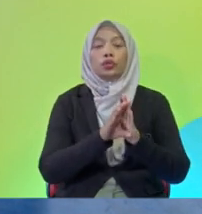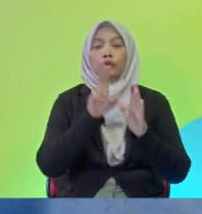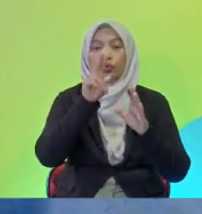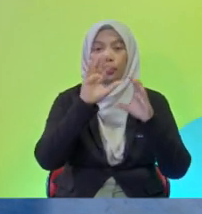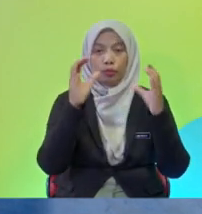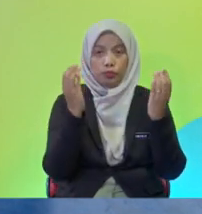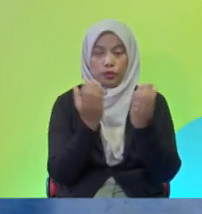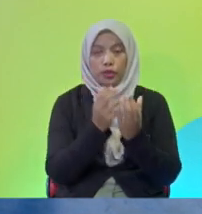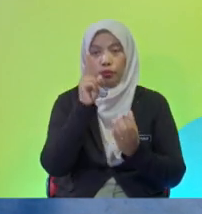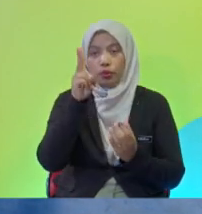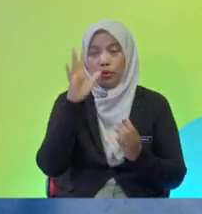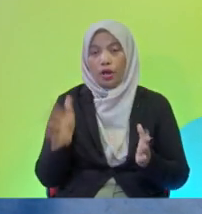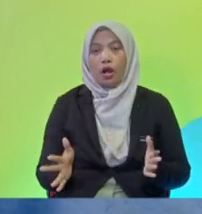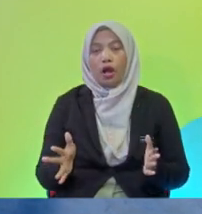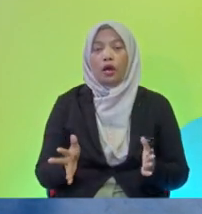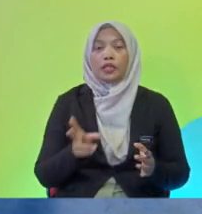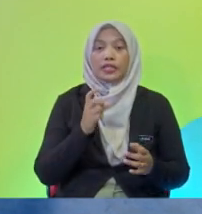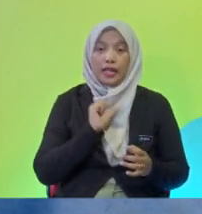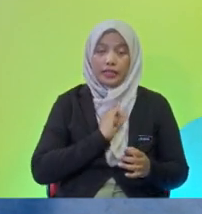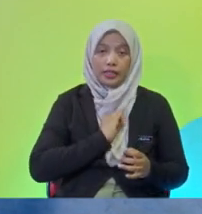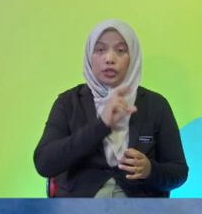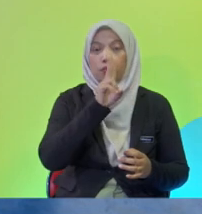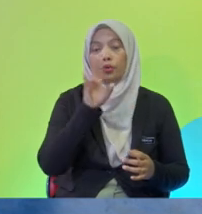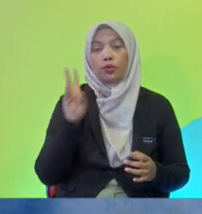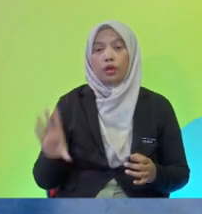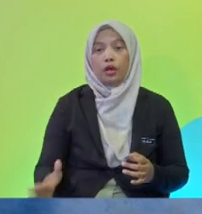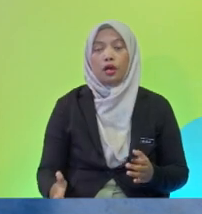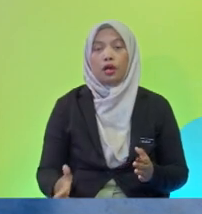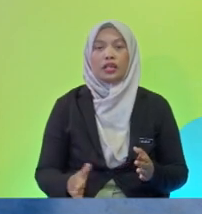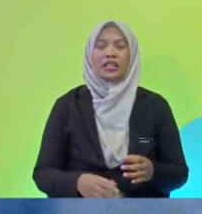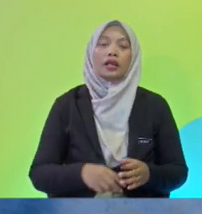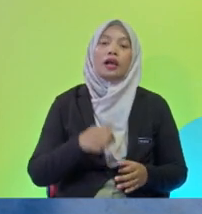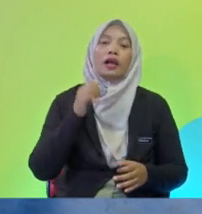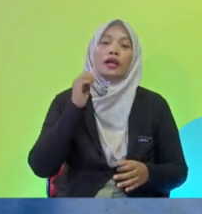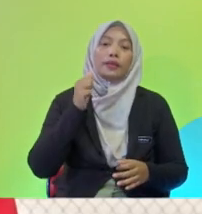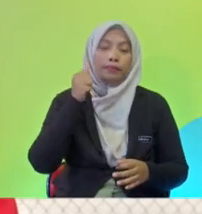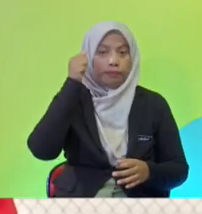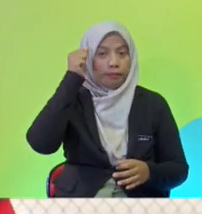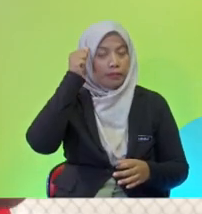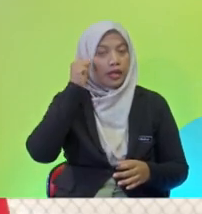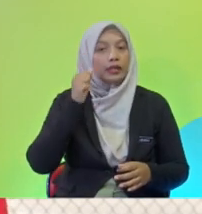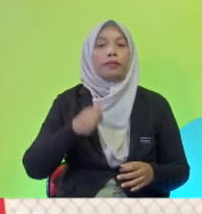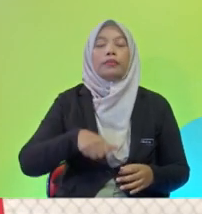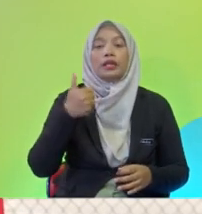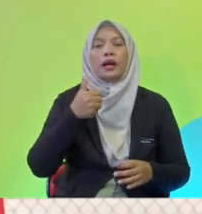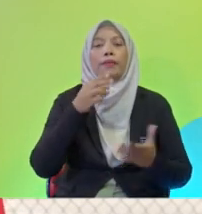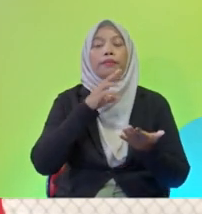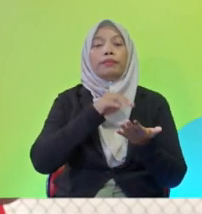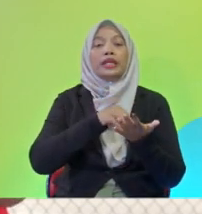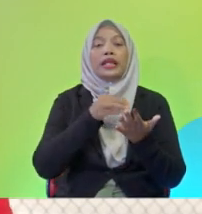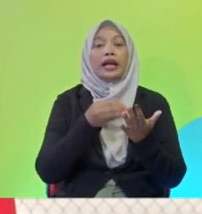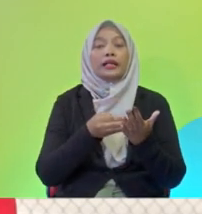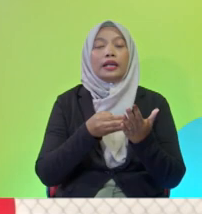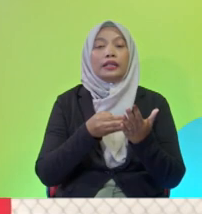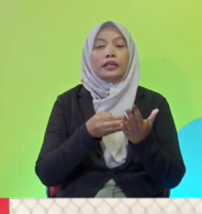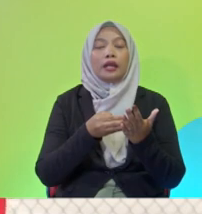Oh, 2 orang. Tim saya tinggal 1 orang. Jadi Aiman menang. Jadi macam tu. Sama ada kita tengok menentukan bilangan,